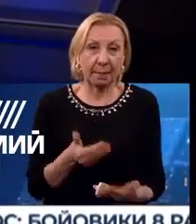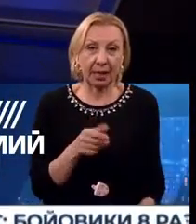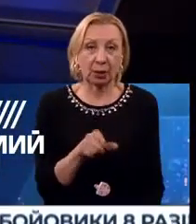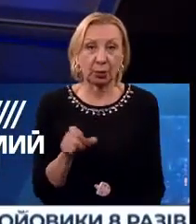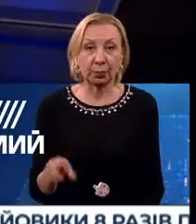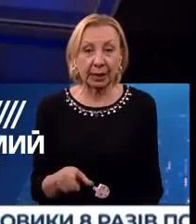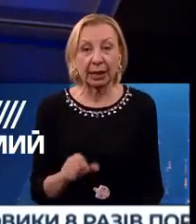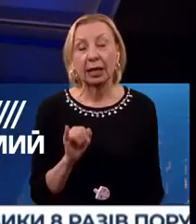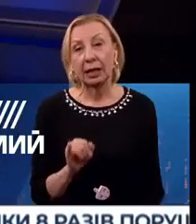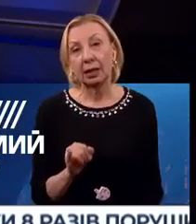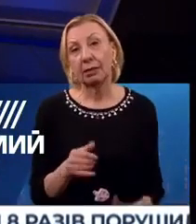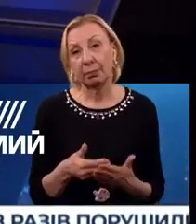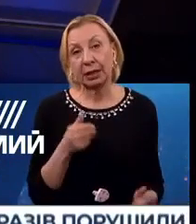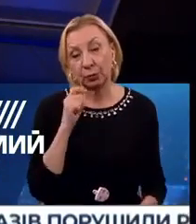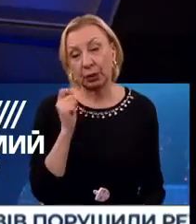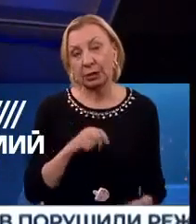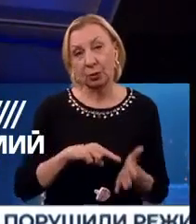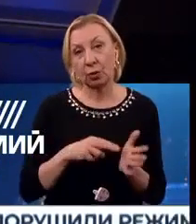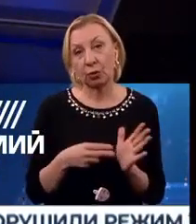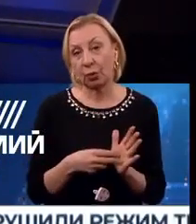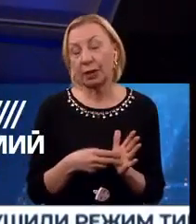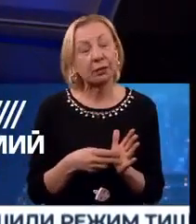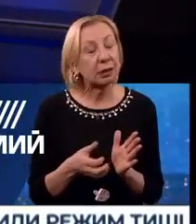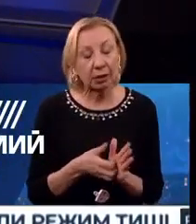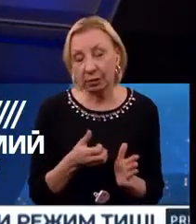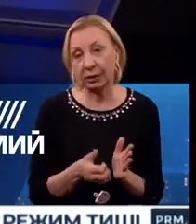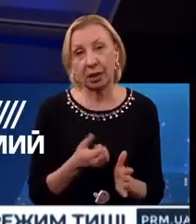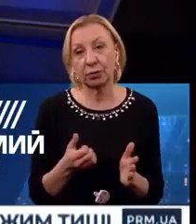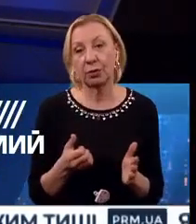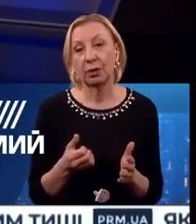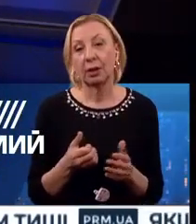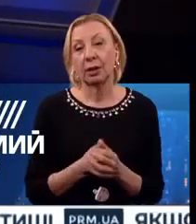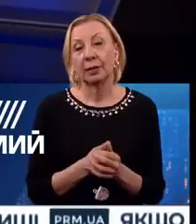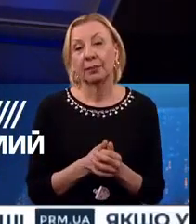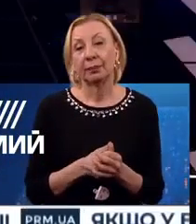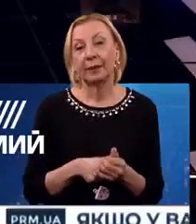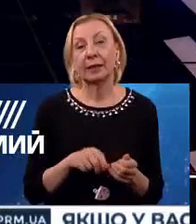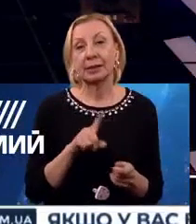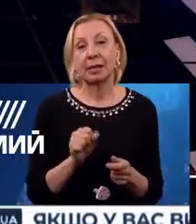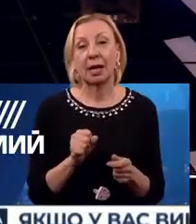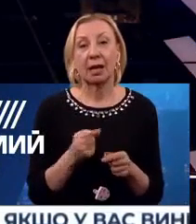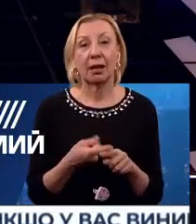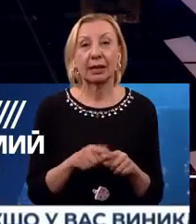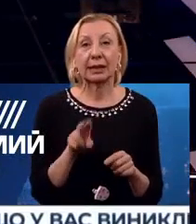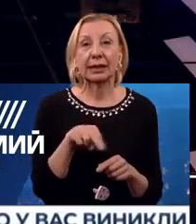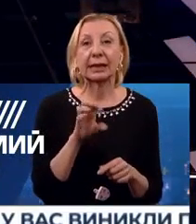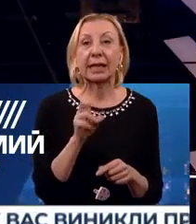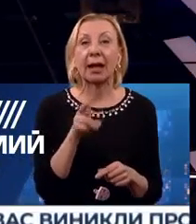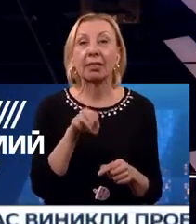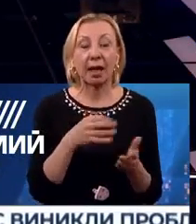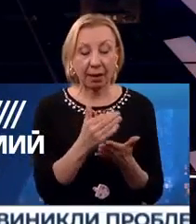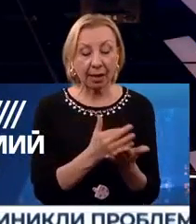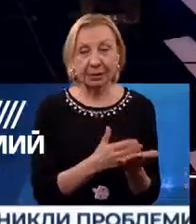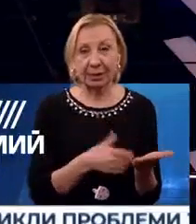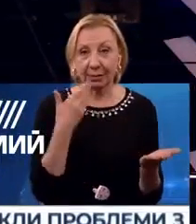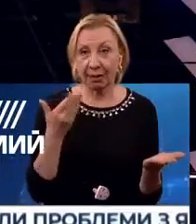втратили роботу, і перед українською економікою. Недостатньо звільнити від сплати штрафів за невчасне подання декларацій. Цього